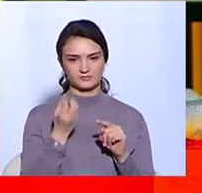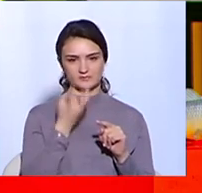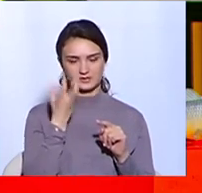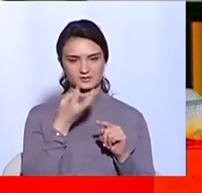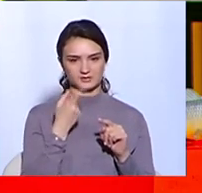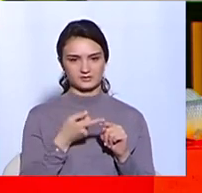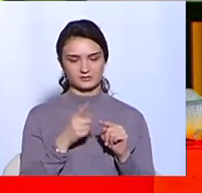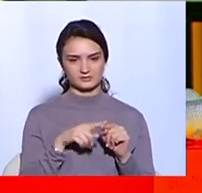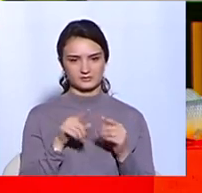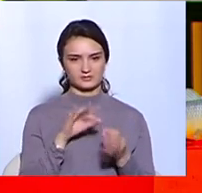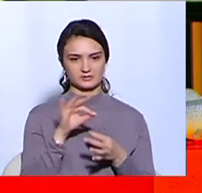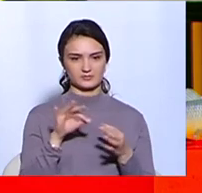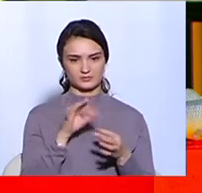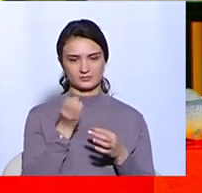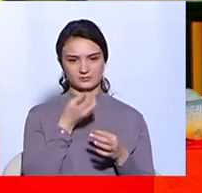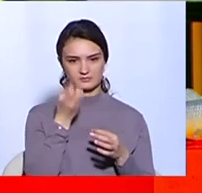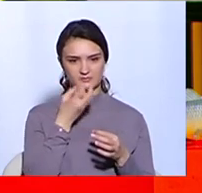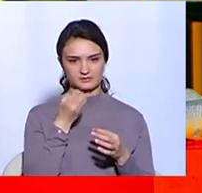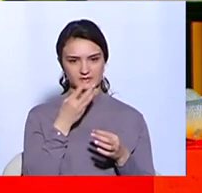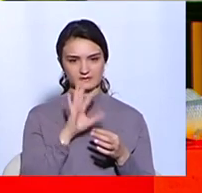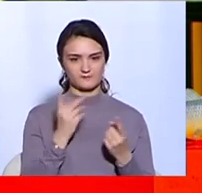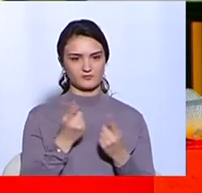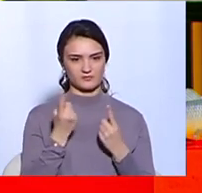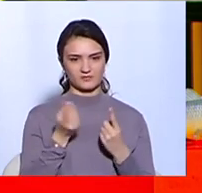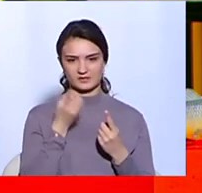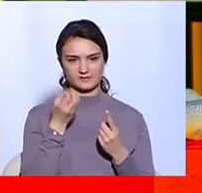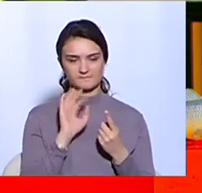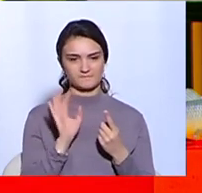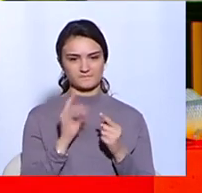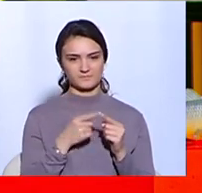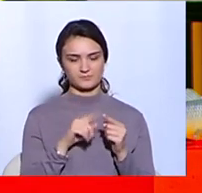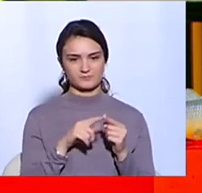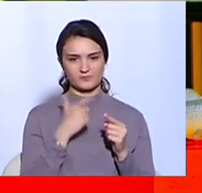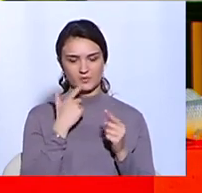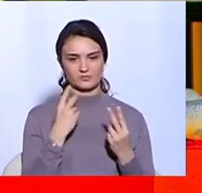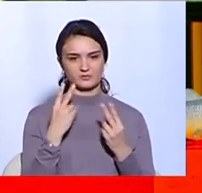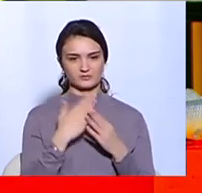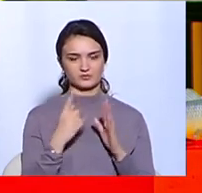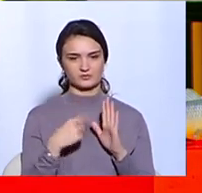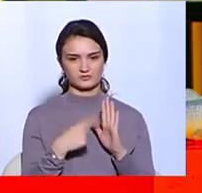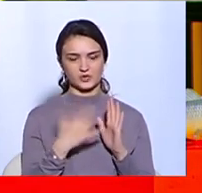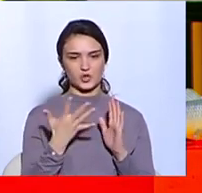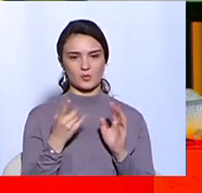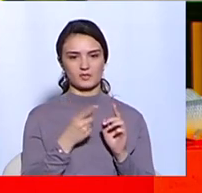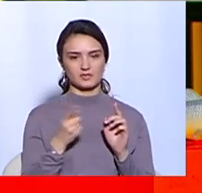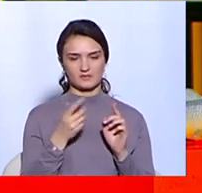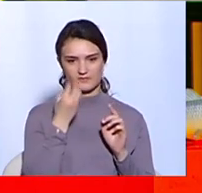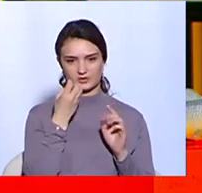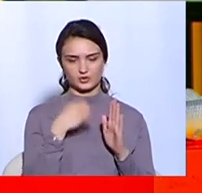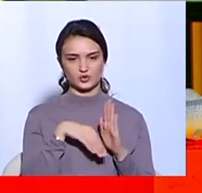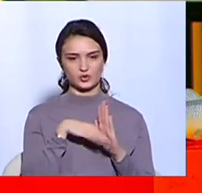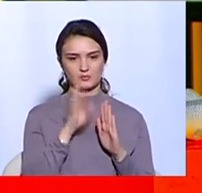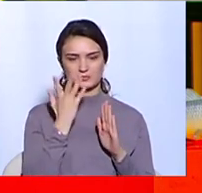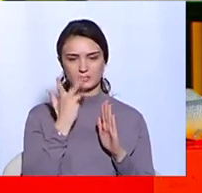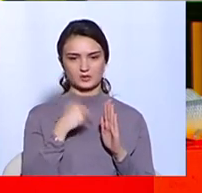ვარდი, სამურაბე ვარდი, ხას უსვამ და არა ჩვეულებრივი ვარდი. იმიტომ რომ აყურებელს აქვს შეკითხვა, რომელი ვარდი ჯობს,